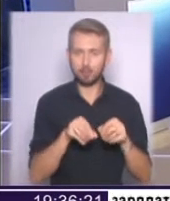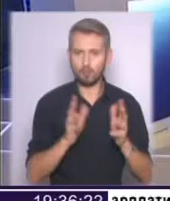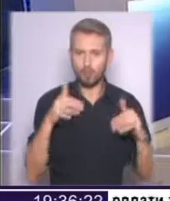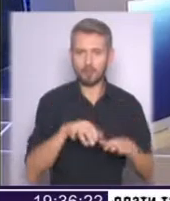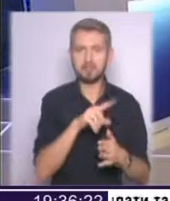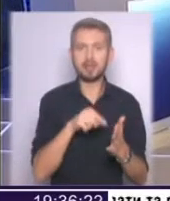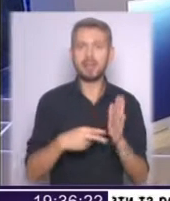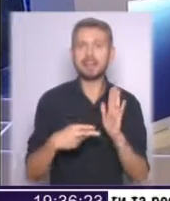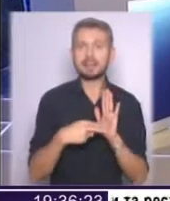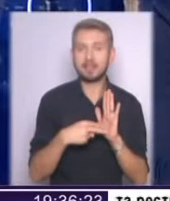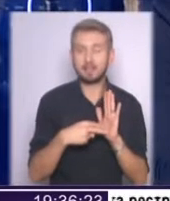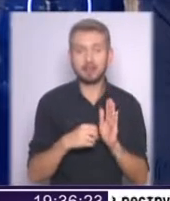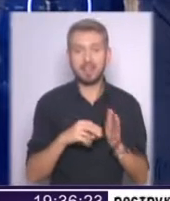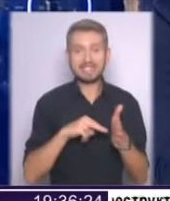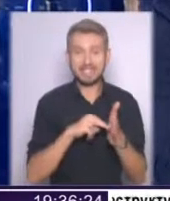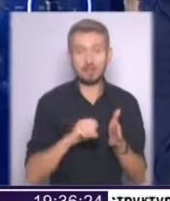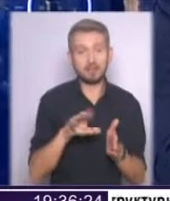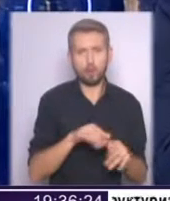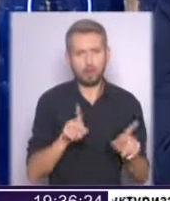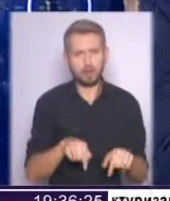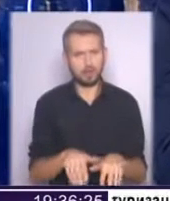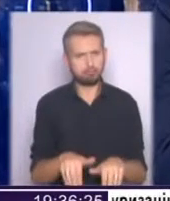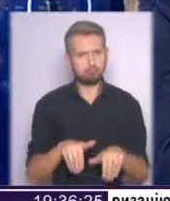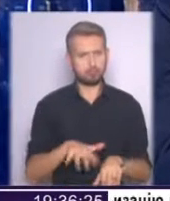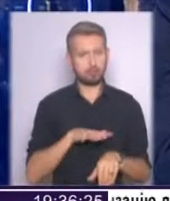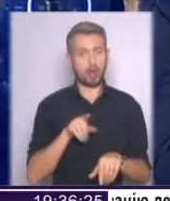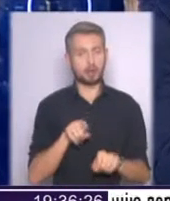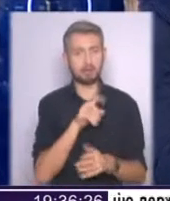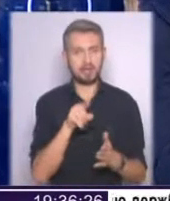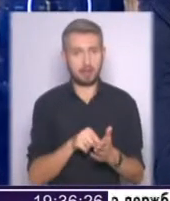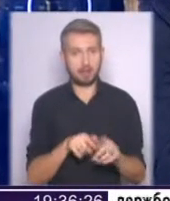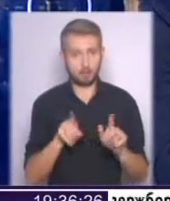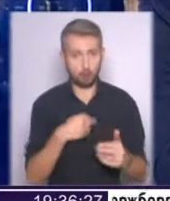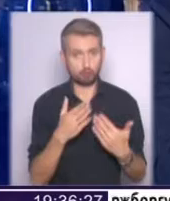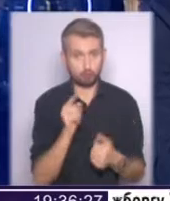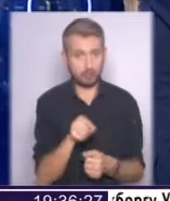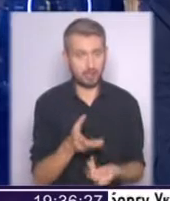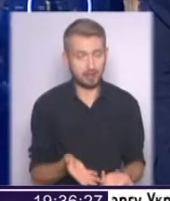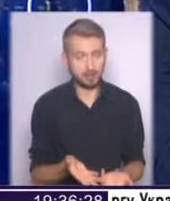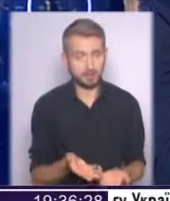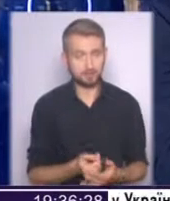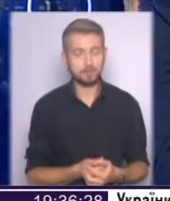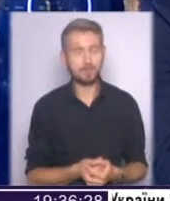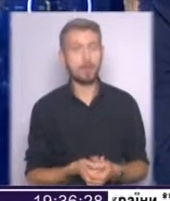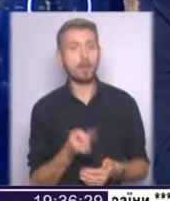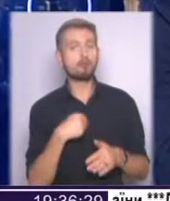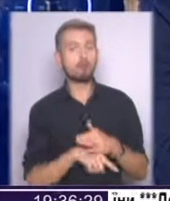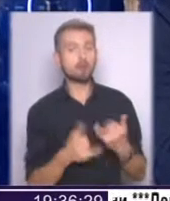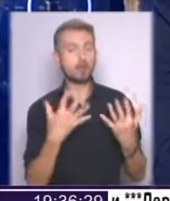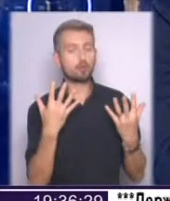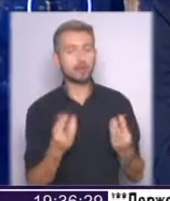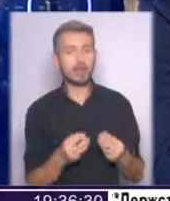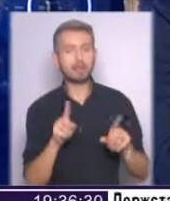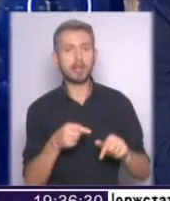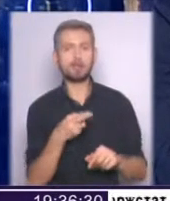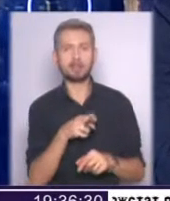якого Європа також усувалась, я хочу зазначити, хоча це питання також стосується її безпосередньо. І тому на сьогоднішній день навіть